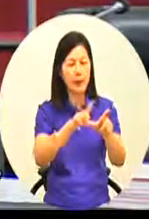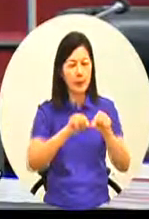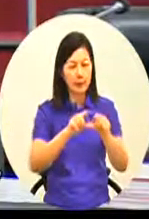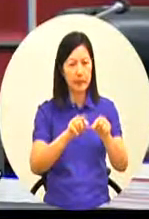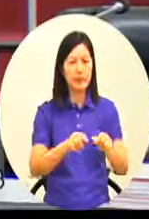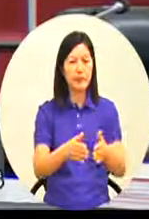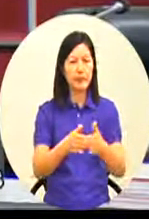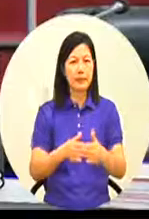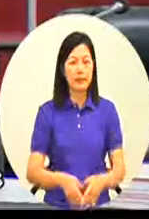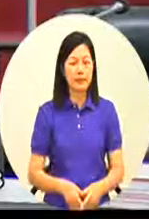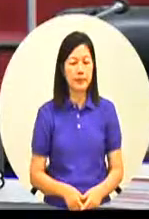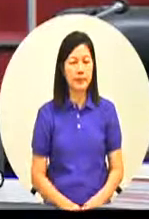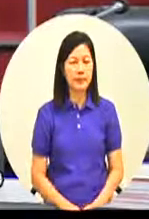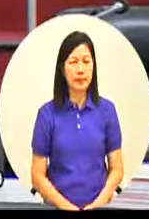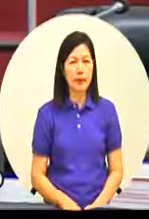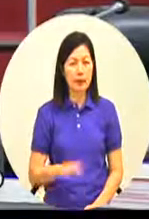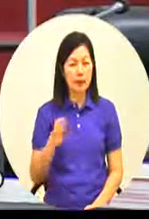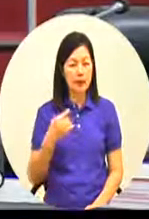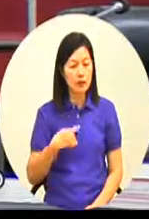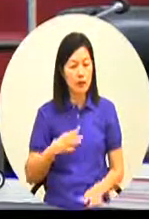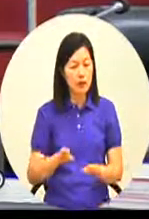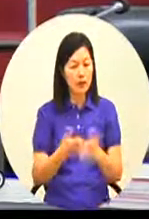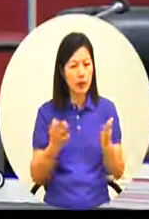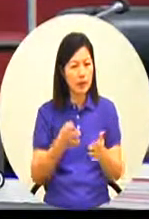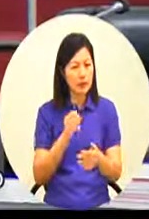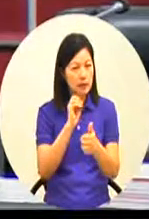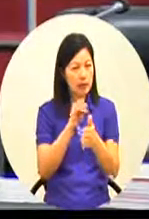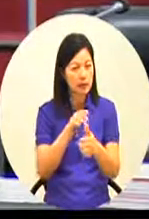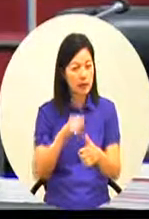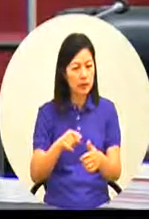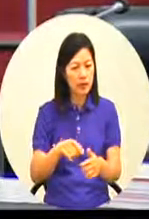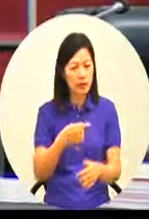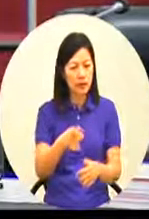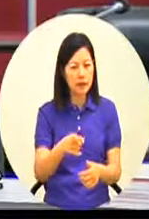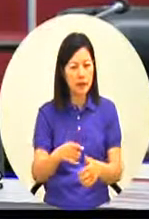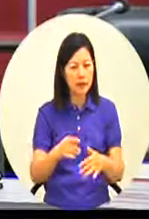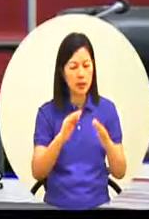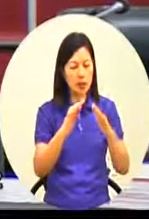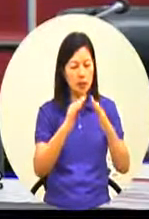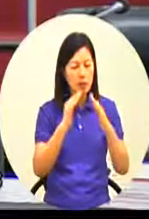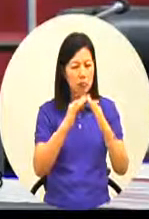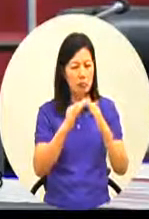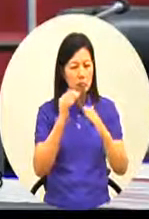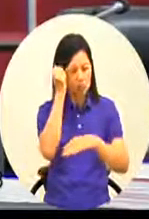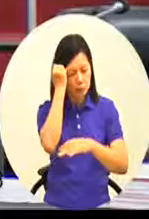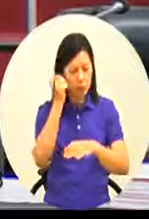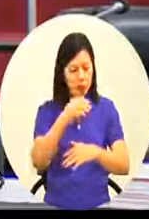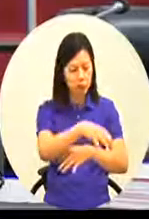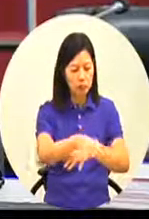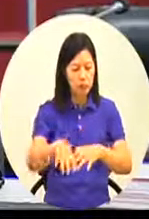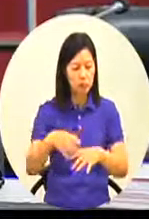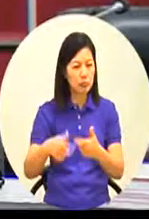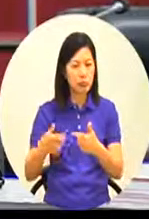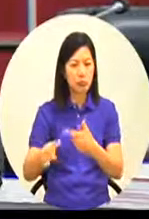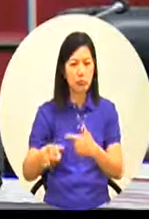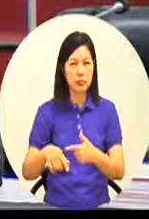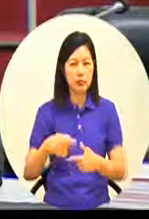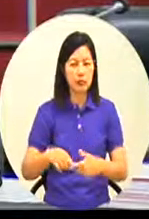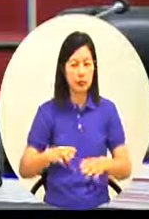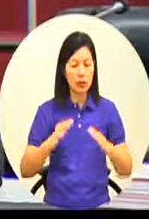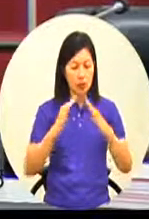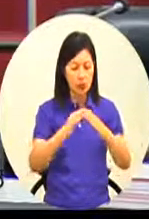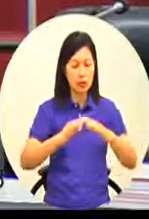件事情。但是我刚开头讲的，这个是一个不友善的一个住宅环境，所以都更也一定要做。但是呢，